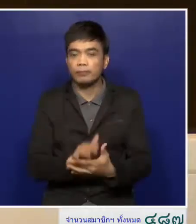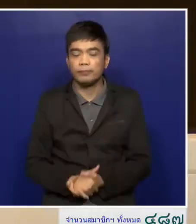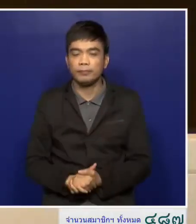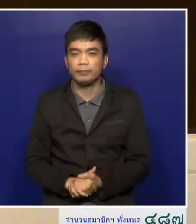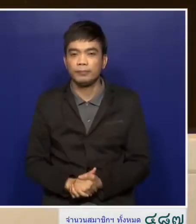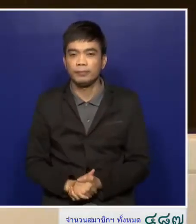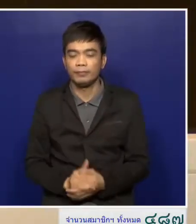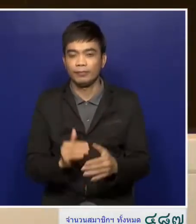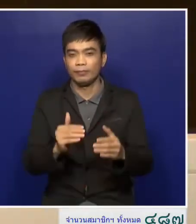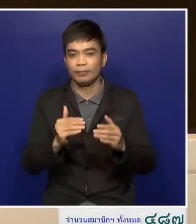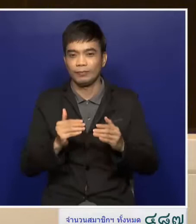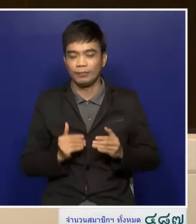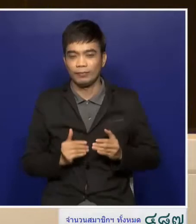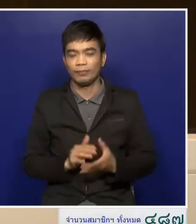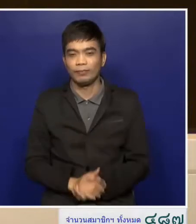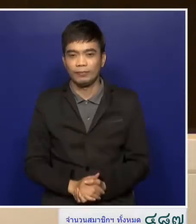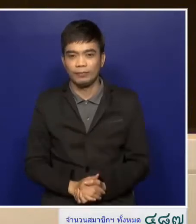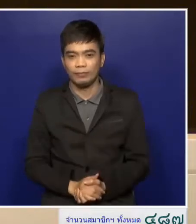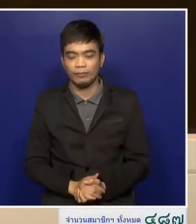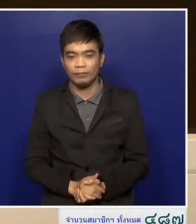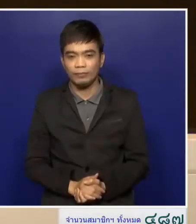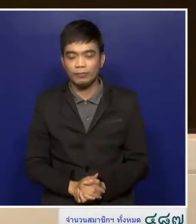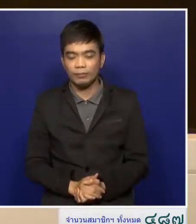เชิญท่านกสิเดชชุติมันครับ